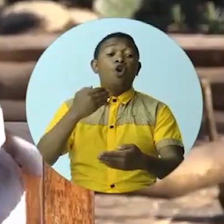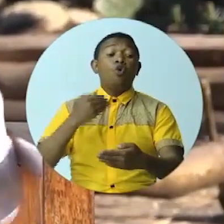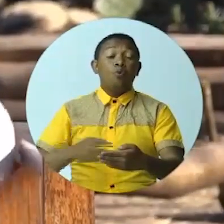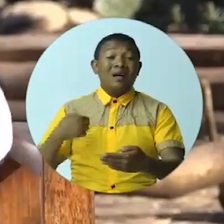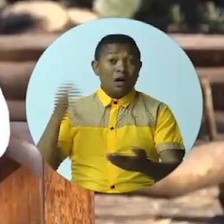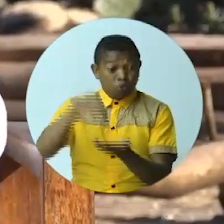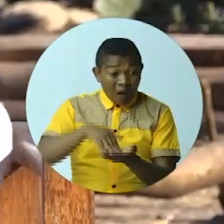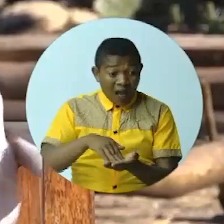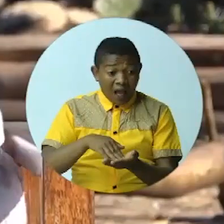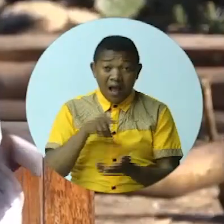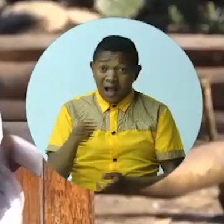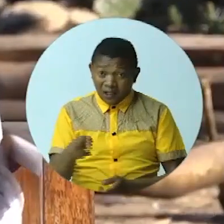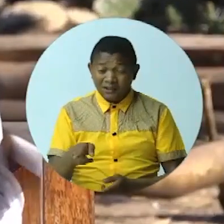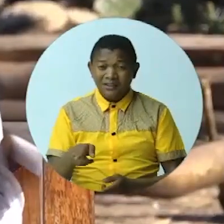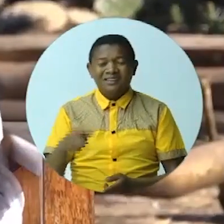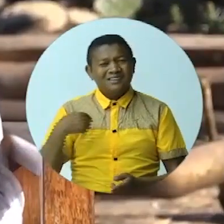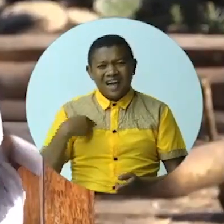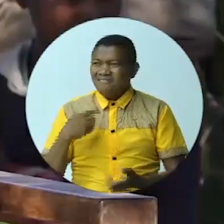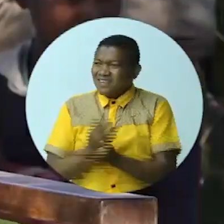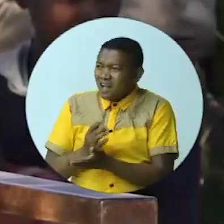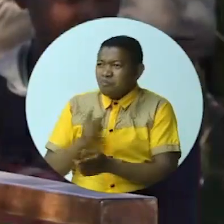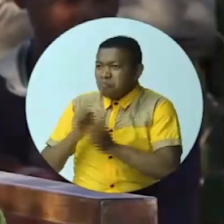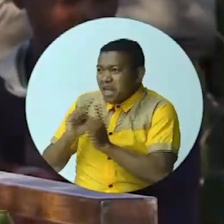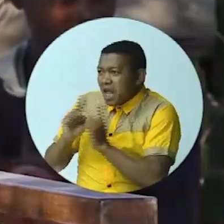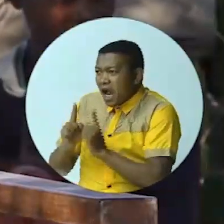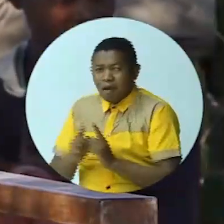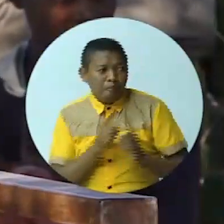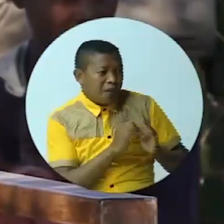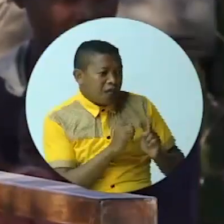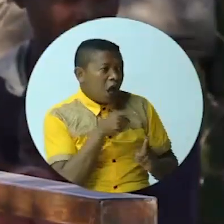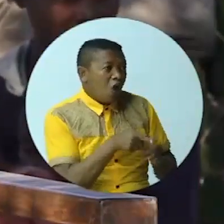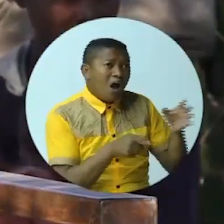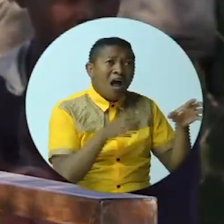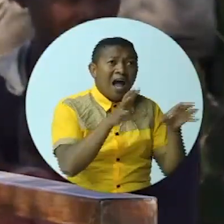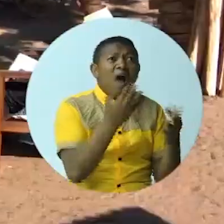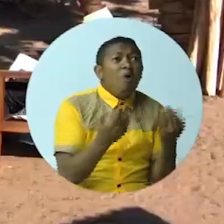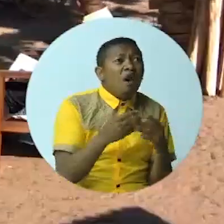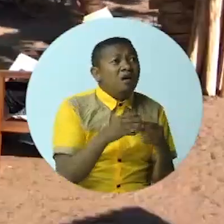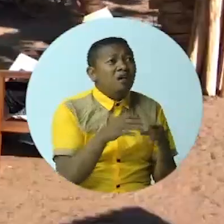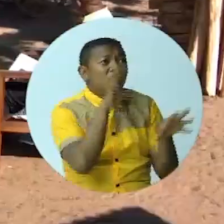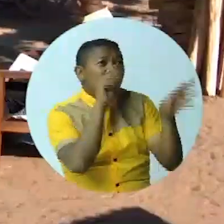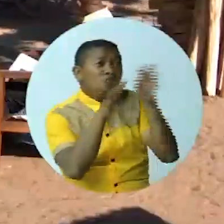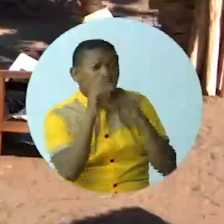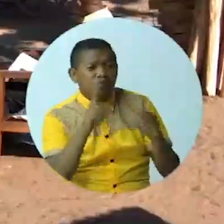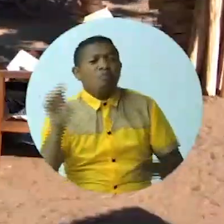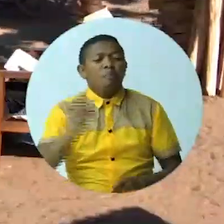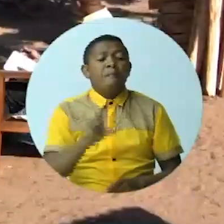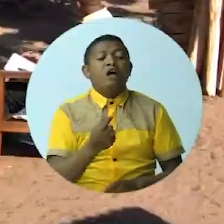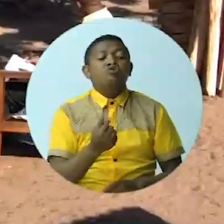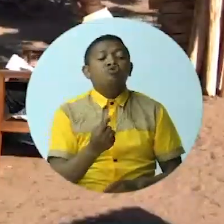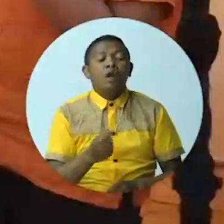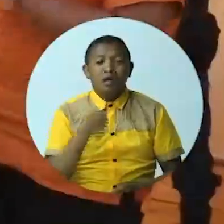nidina tamiko taty ny lehibean'ny mpaminy ao ny UNICEF ao ny fidy ao ny